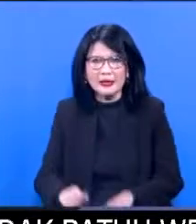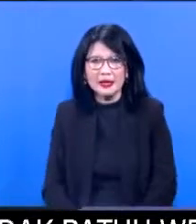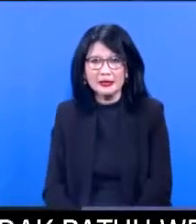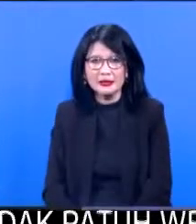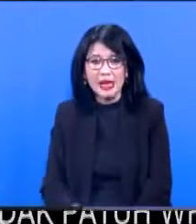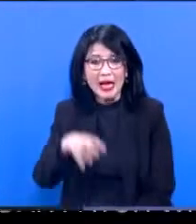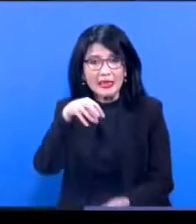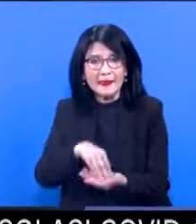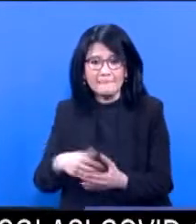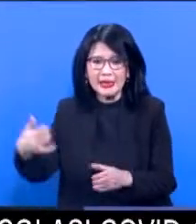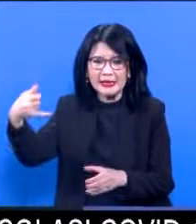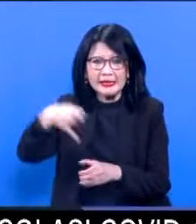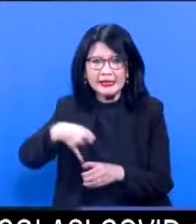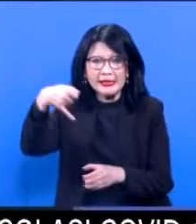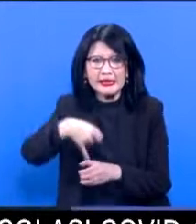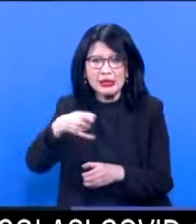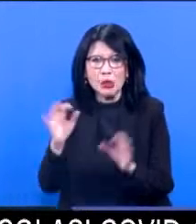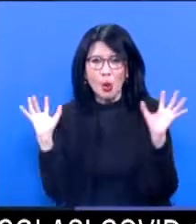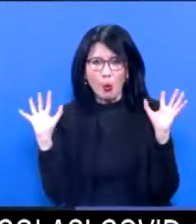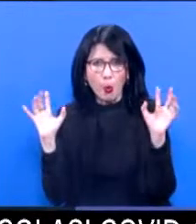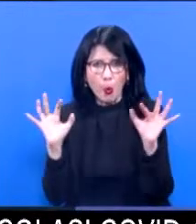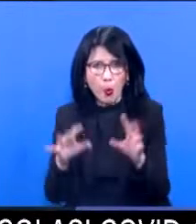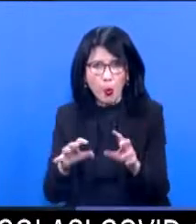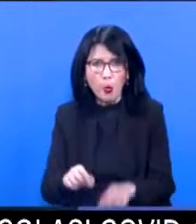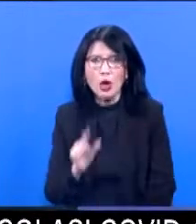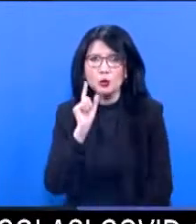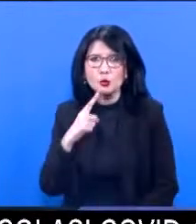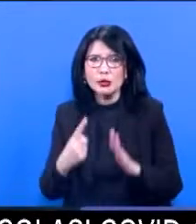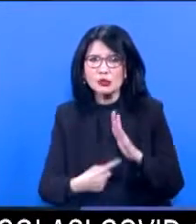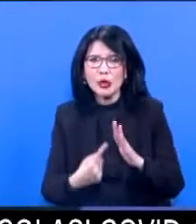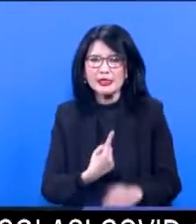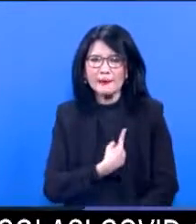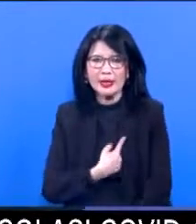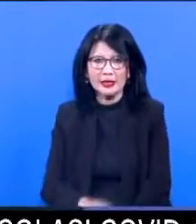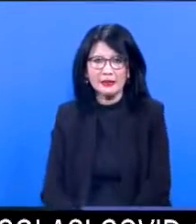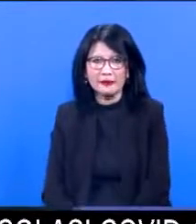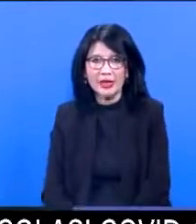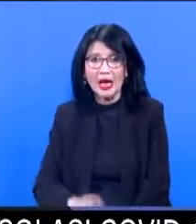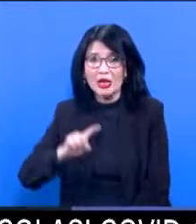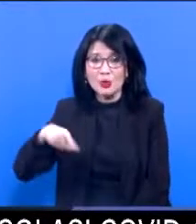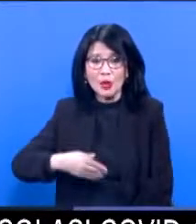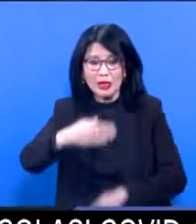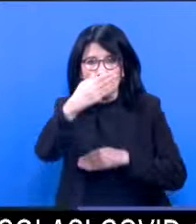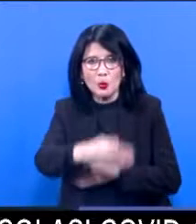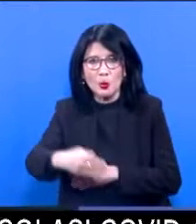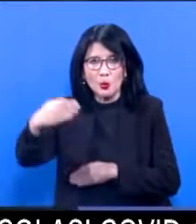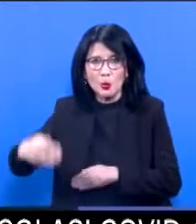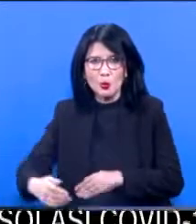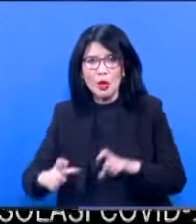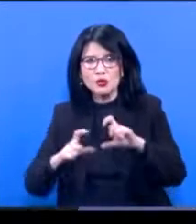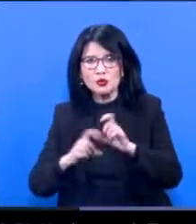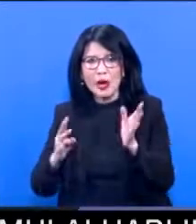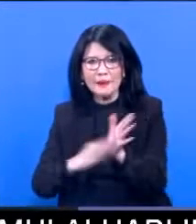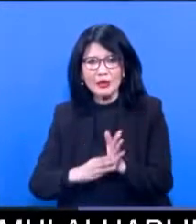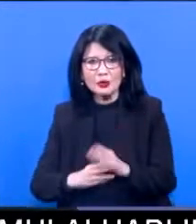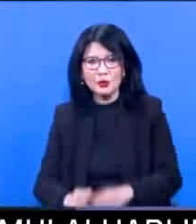tabung oksigen selalu diserbu konsumen untuk kebutuhan isolasi mandiri. Tidaknya itu, sejak penyekatan Suramadu, tabung oksigen medis di